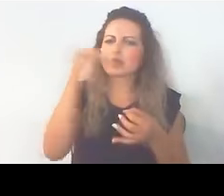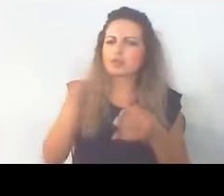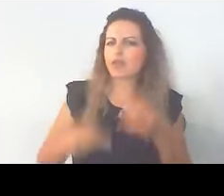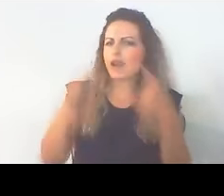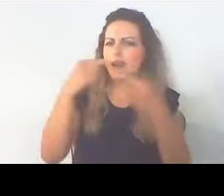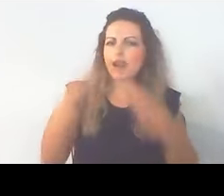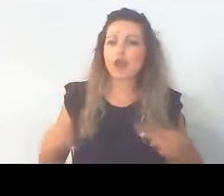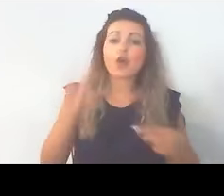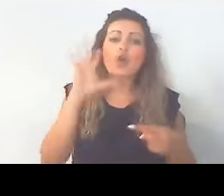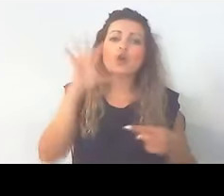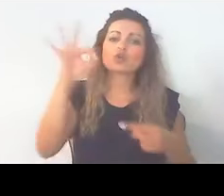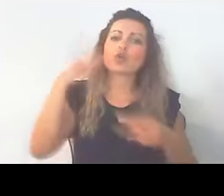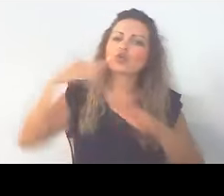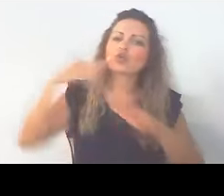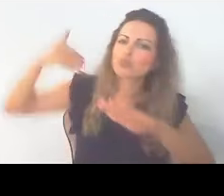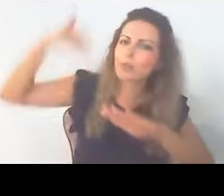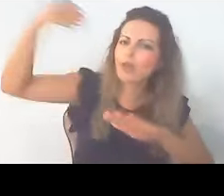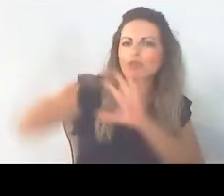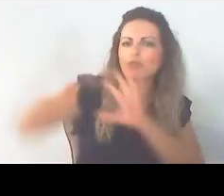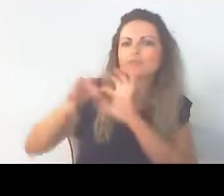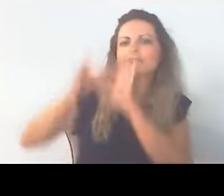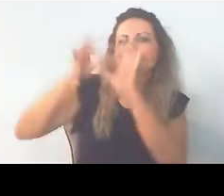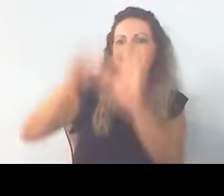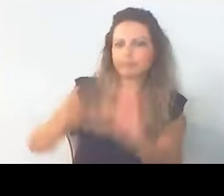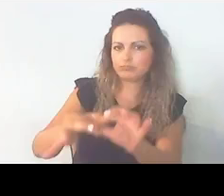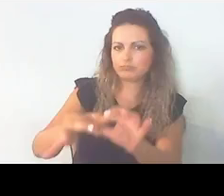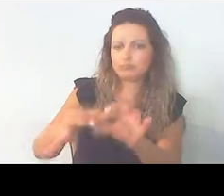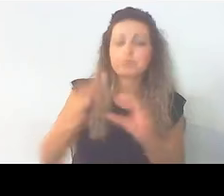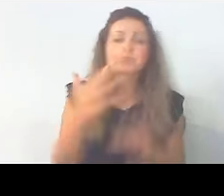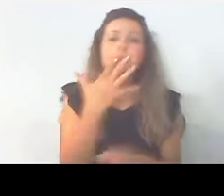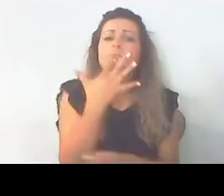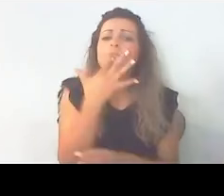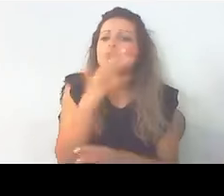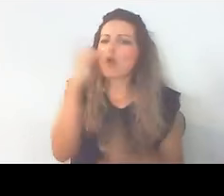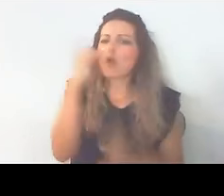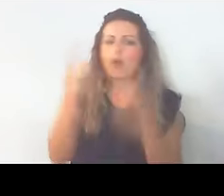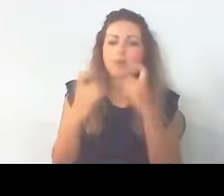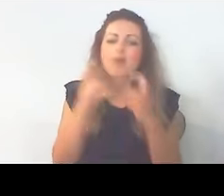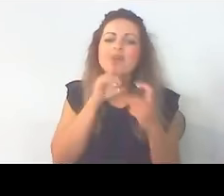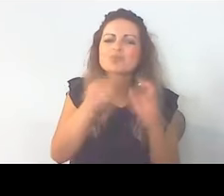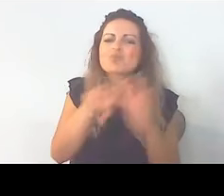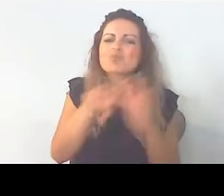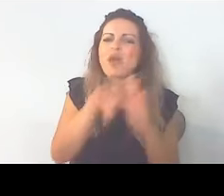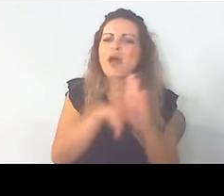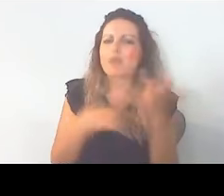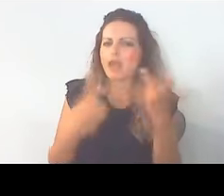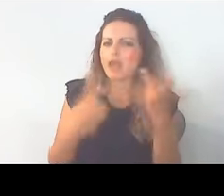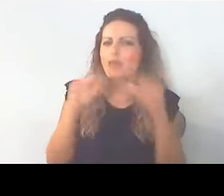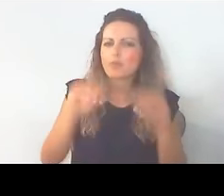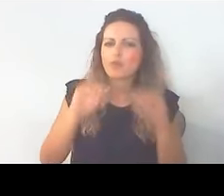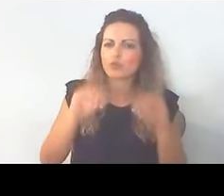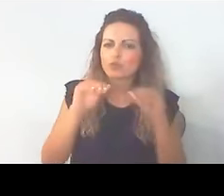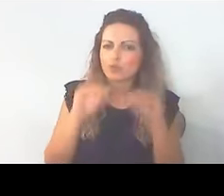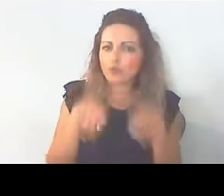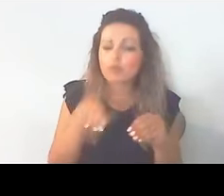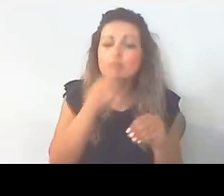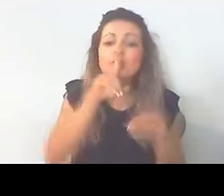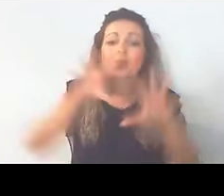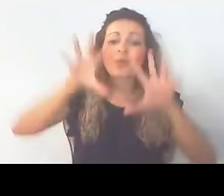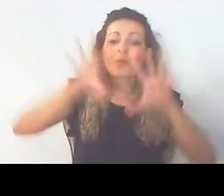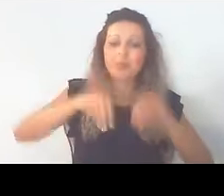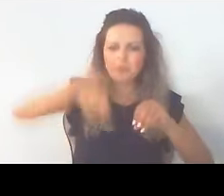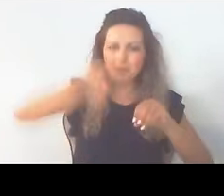μέλλον. Γιατί όμως ένα επιμορφωτικό πρόγραμμα τέτοιου χαρακτήρα τώρα, και πώς σχετίζεται με τη σημερινή μας